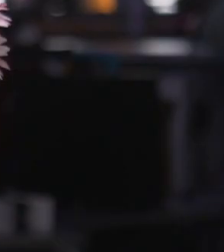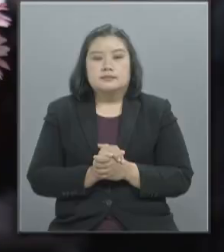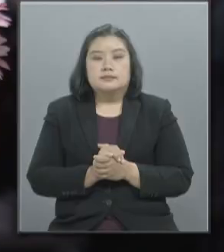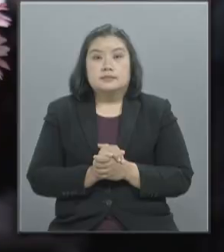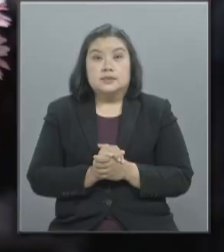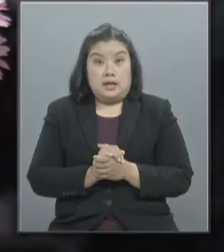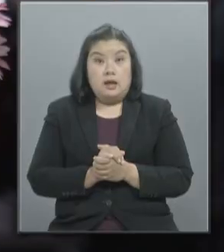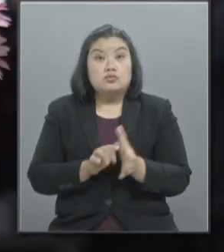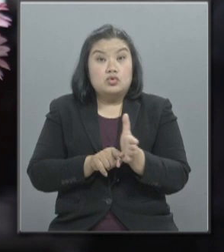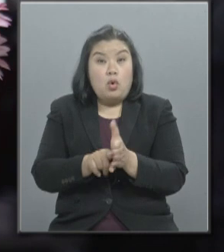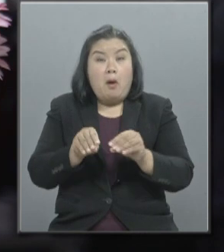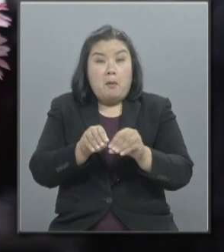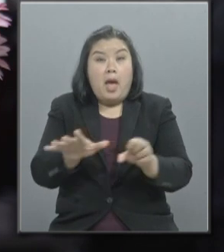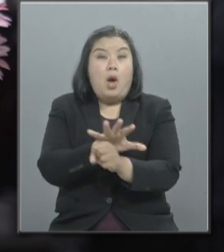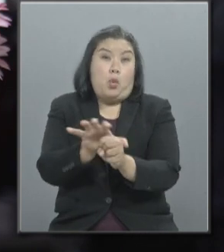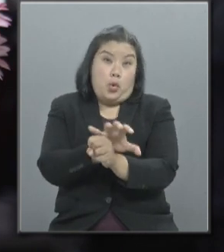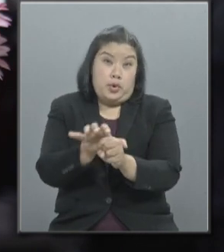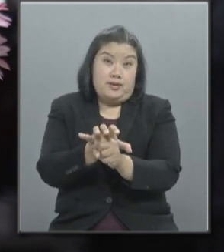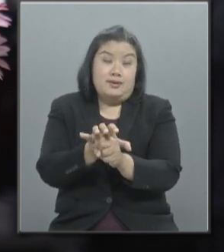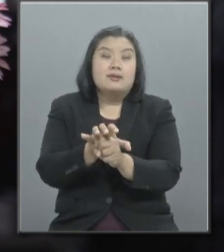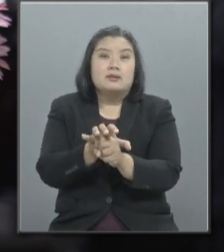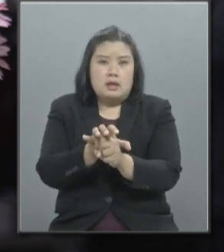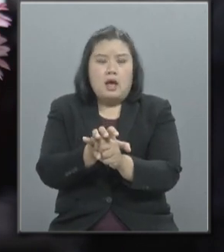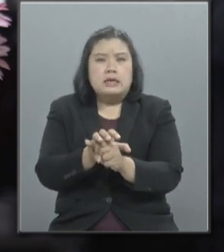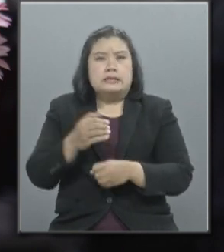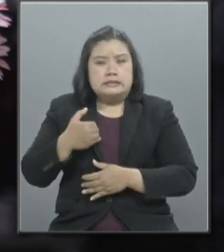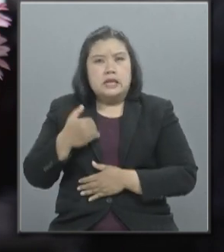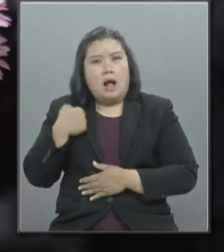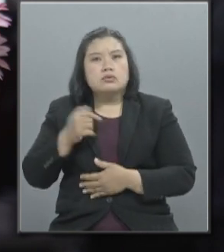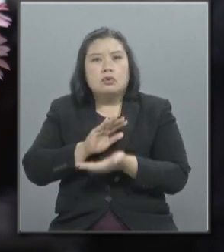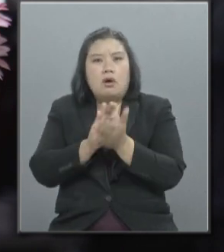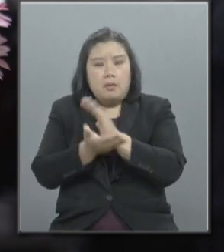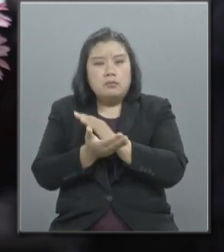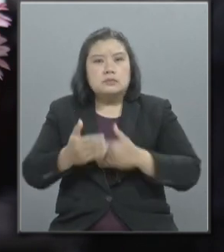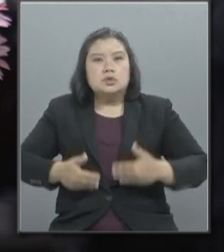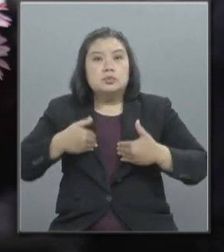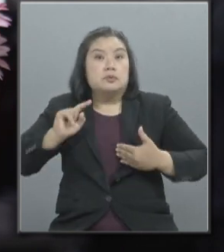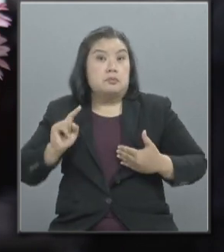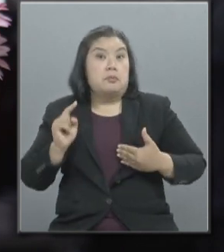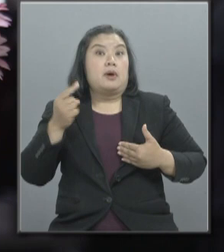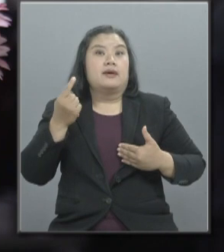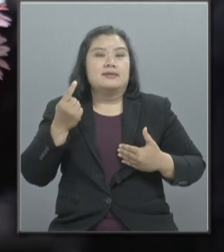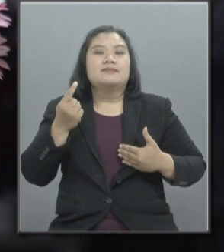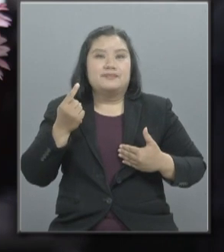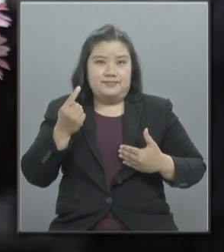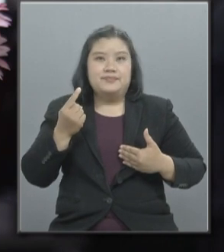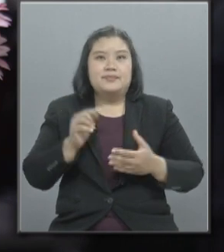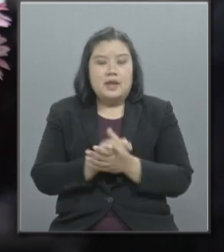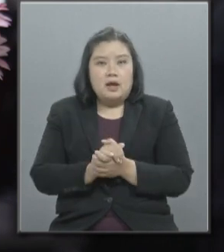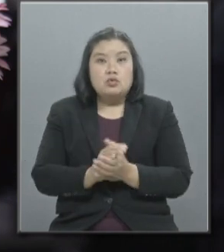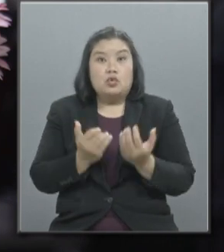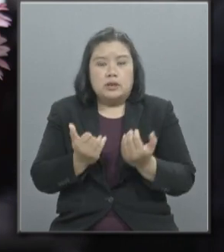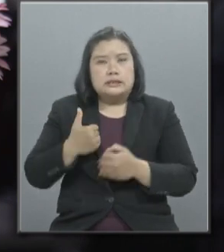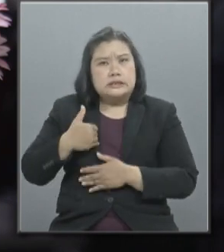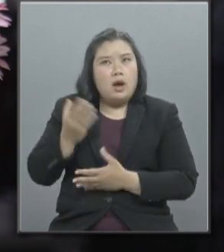ในช่วงของการแพร่ระบาดของโควิด19แบบนี้นะคะหลายคนต้องปรับตัวให้เข้ากับชีวิตวิถีใหม่หรือว่า New Normal ค่ะซึ่งเรา